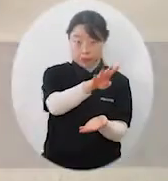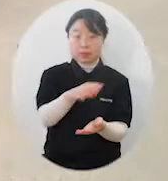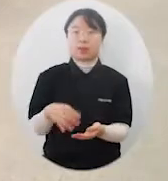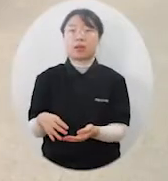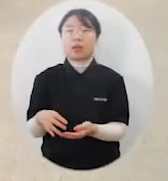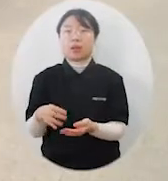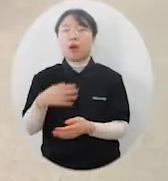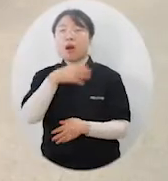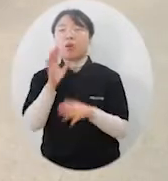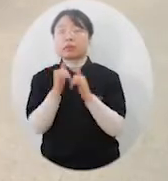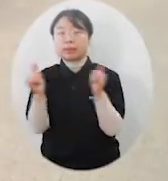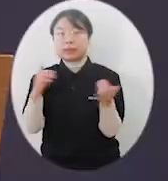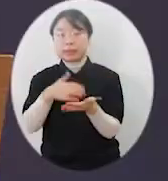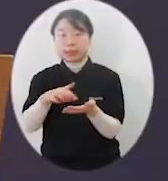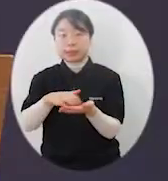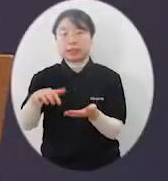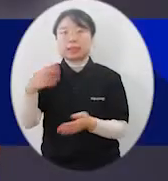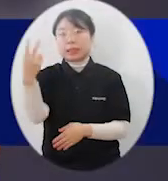어르신들이 참여했습니다.